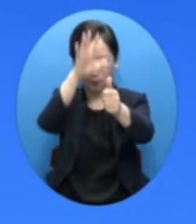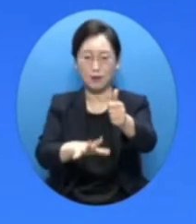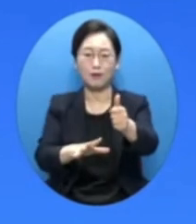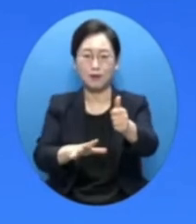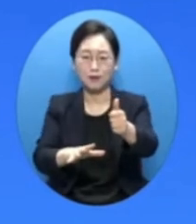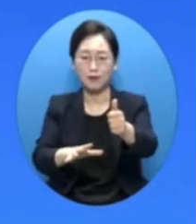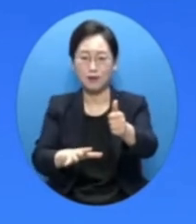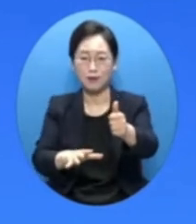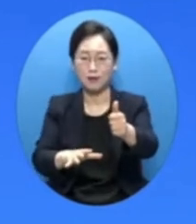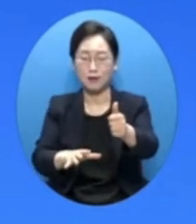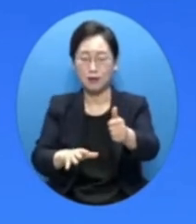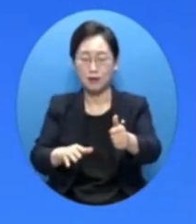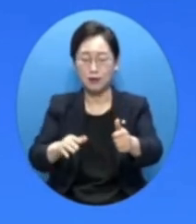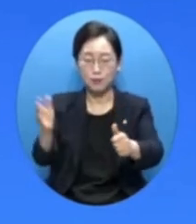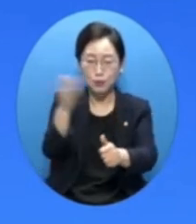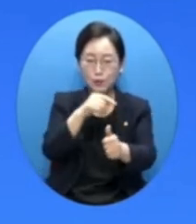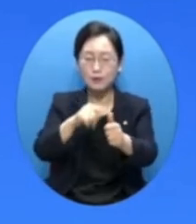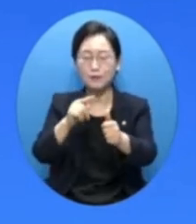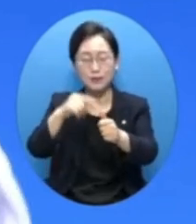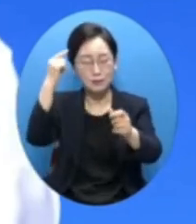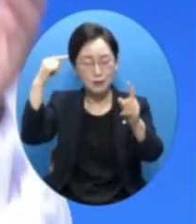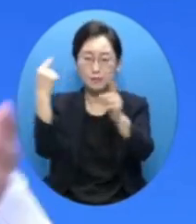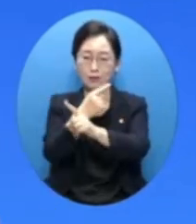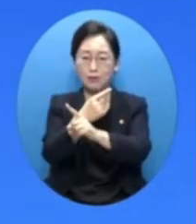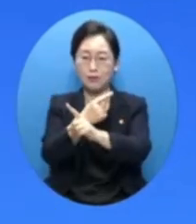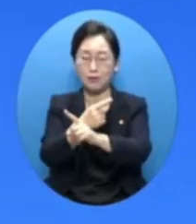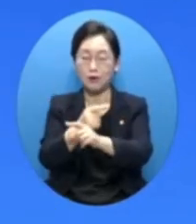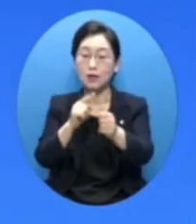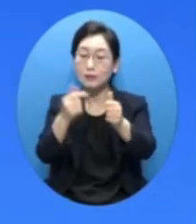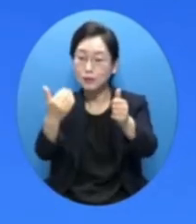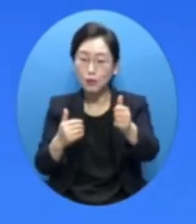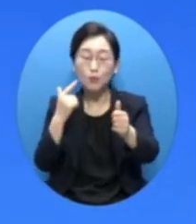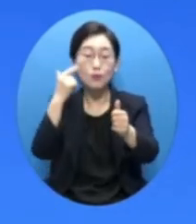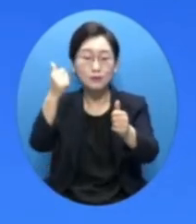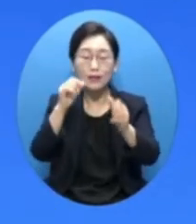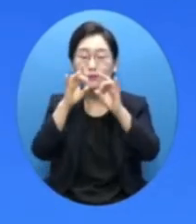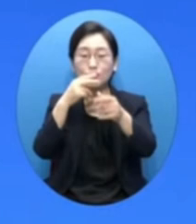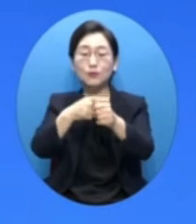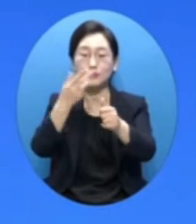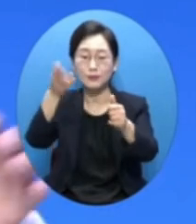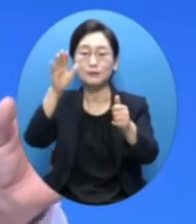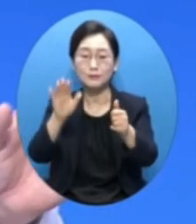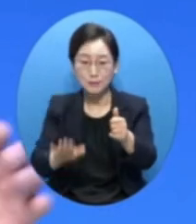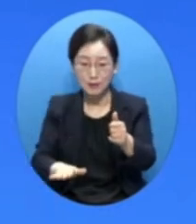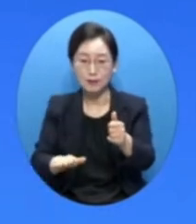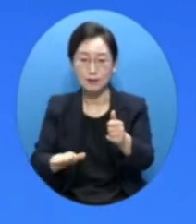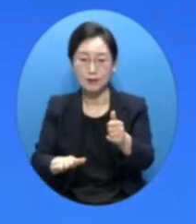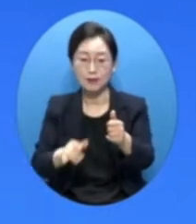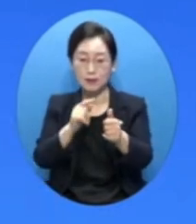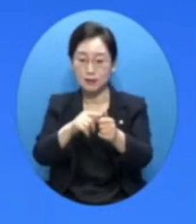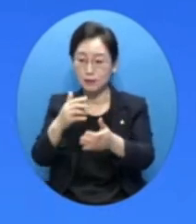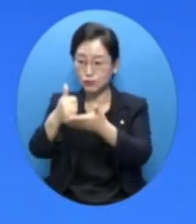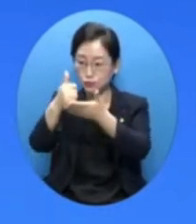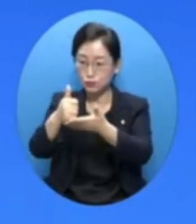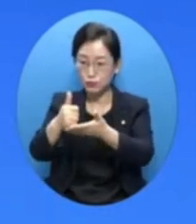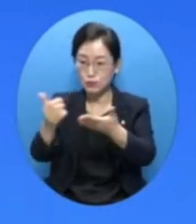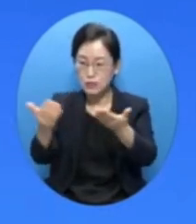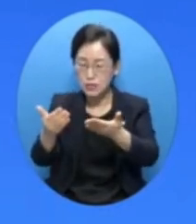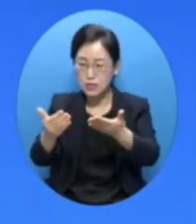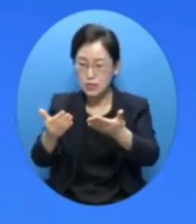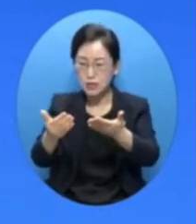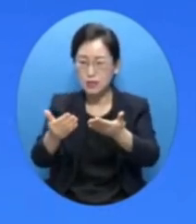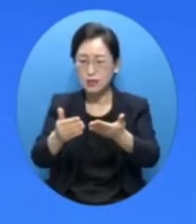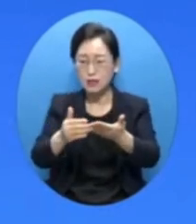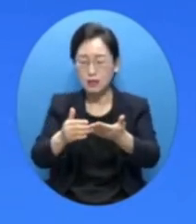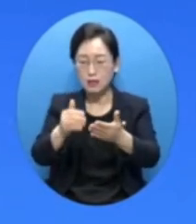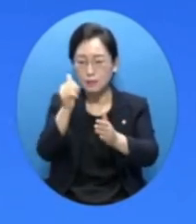그날 그는 그 인생이 바뀌어졌습니다. 그전에 그가 목사였고 선교사였지만 그는 주님에 대해 성공적이지 못했습니다.